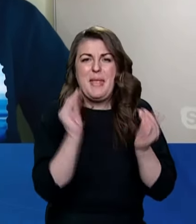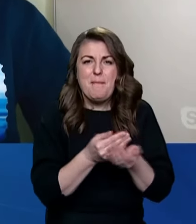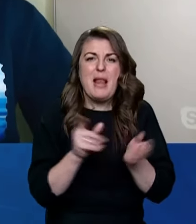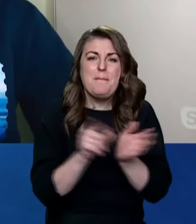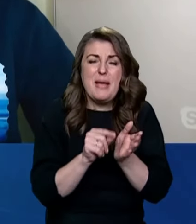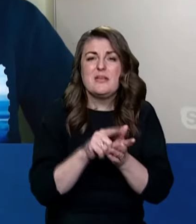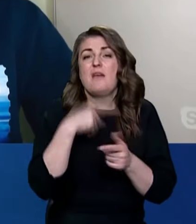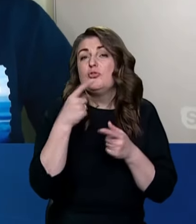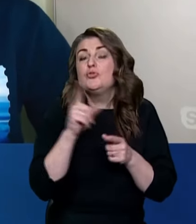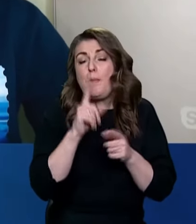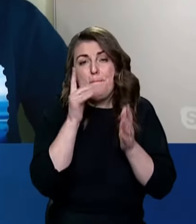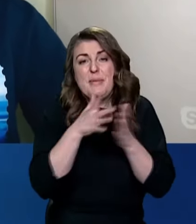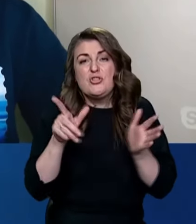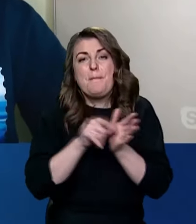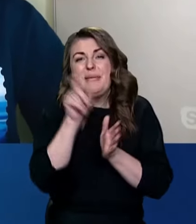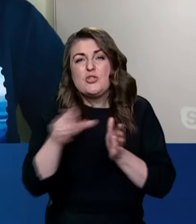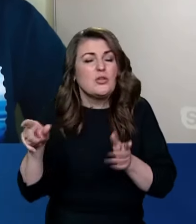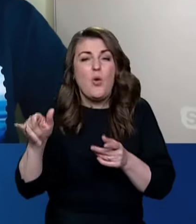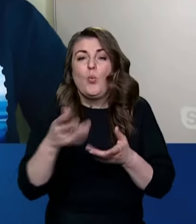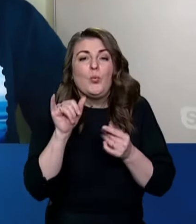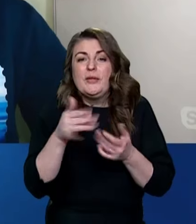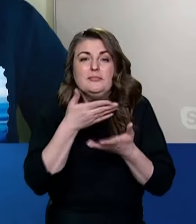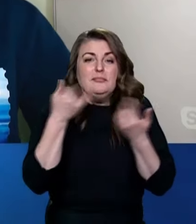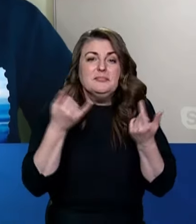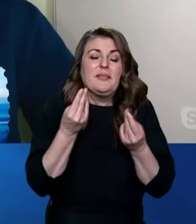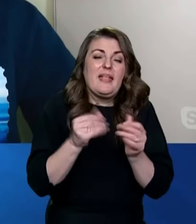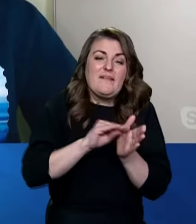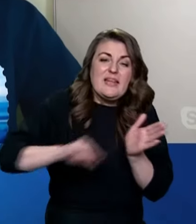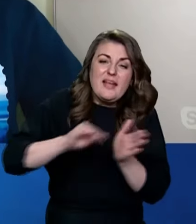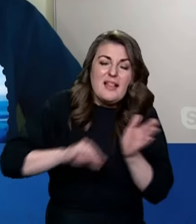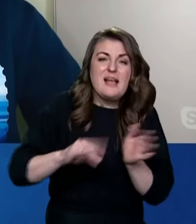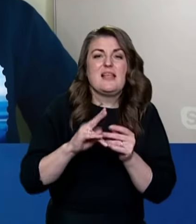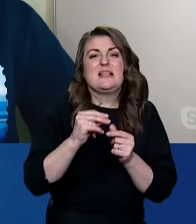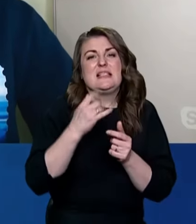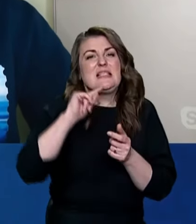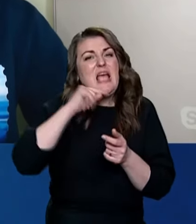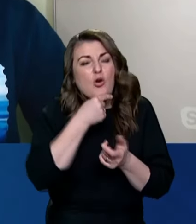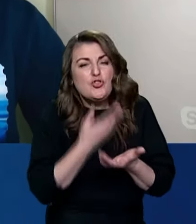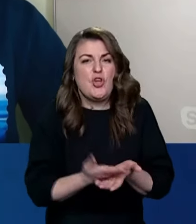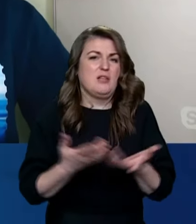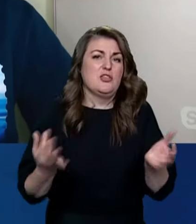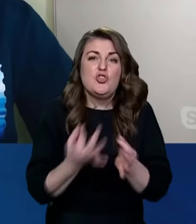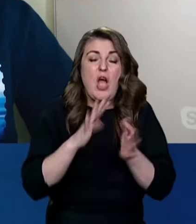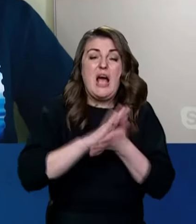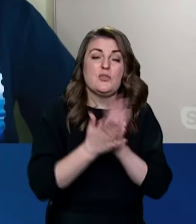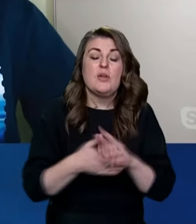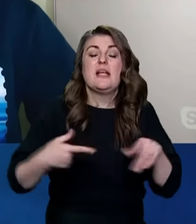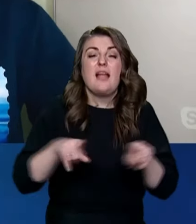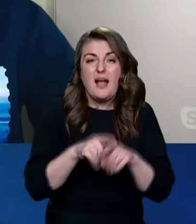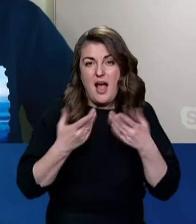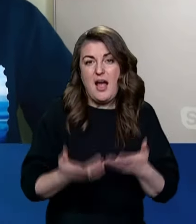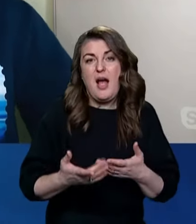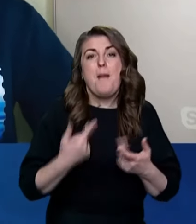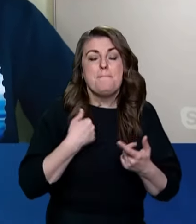що більшість пенсіонерів живуть, їм немає на що ні відкласти, ні заощадити, нічого. А ситуація така. Ну